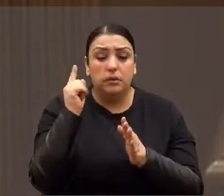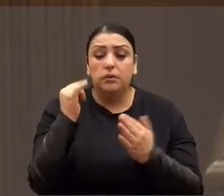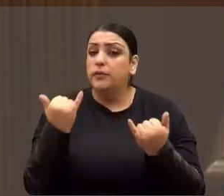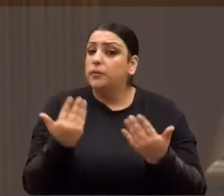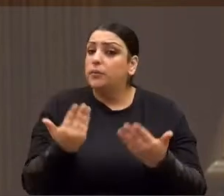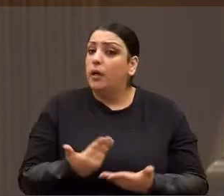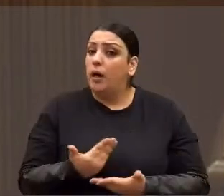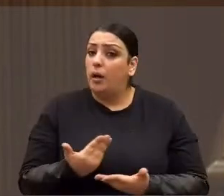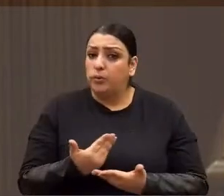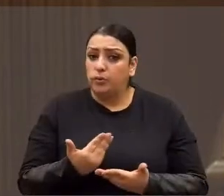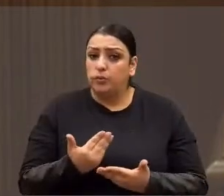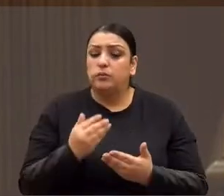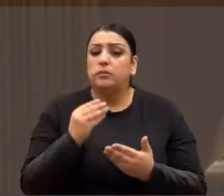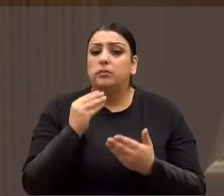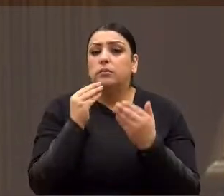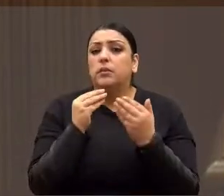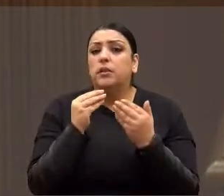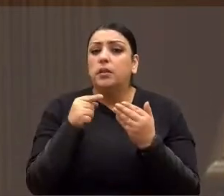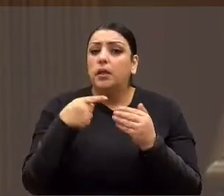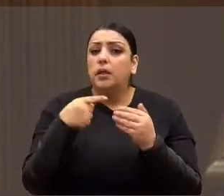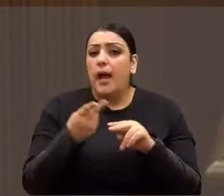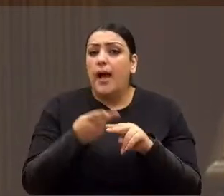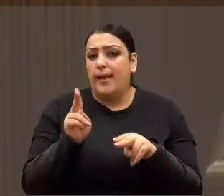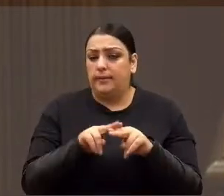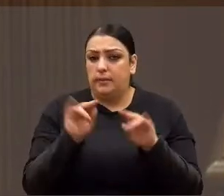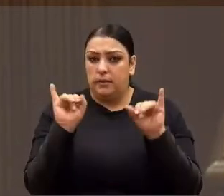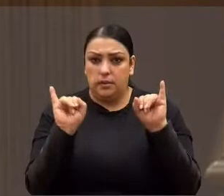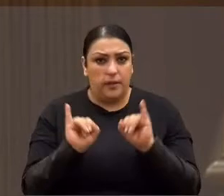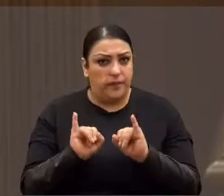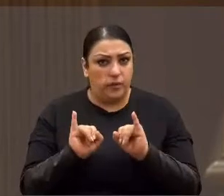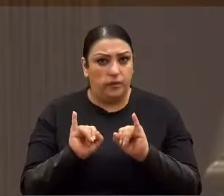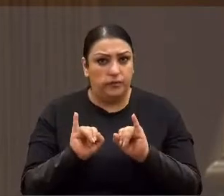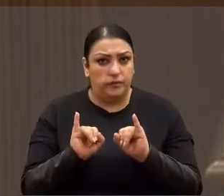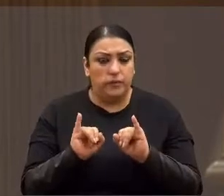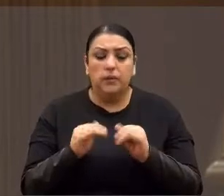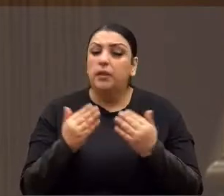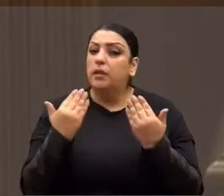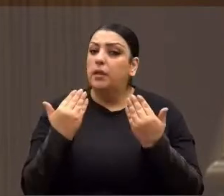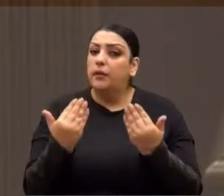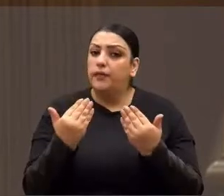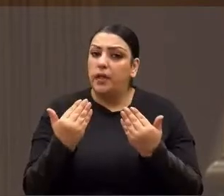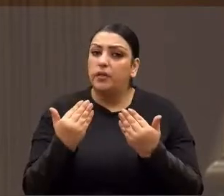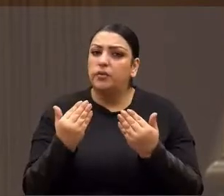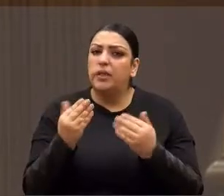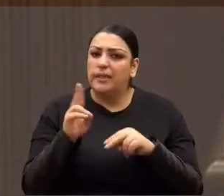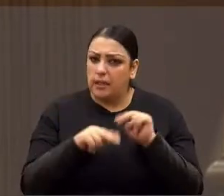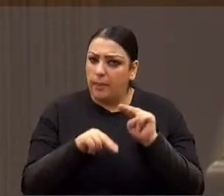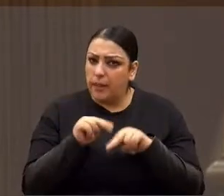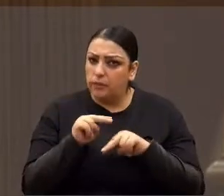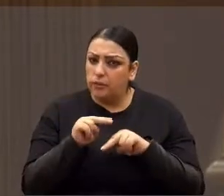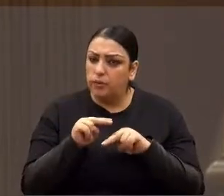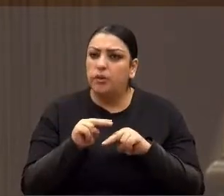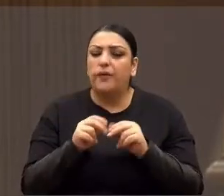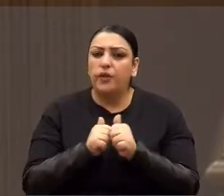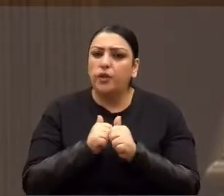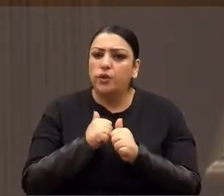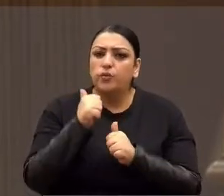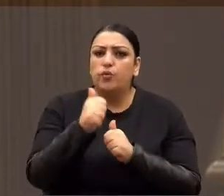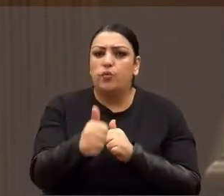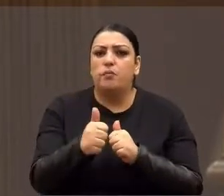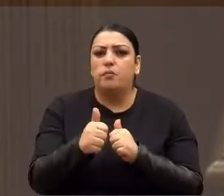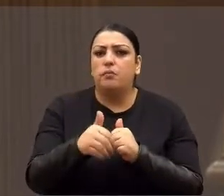այդ նույն կենսակերպով, այդ նույն տրամաբանությամբ և գնում է դեպի